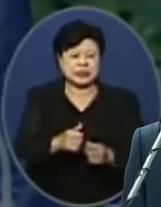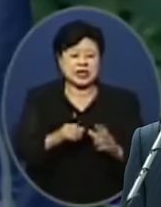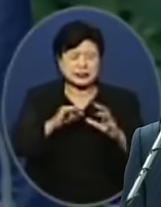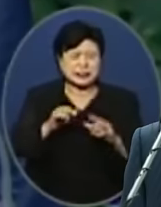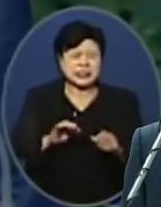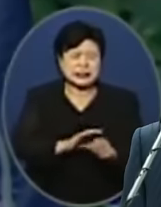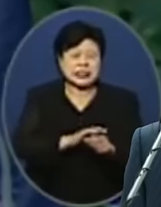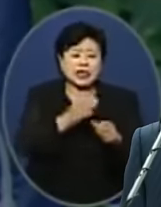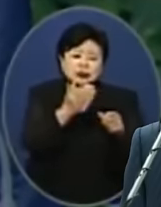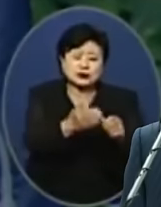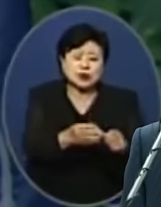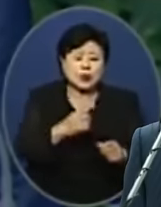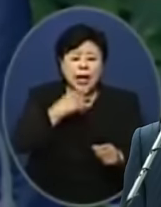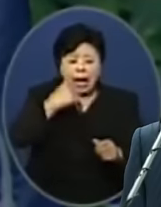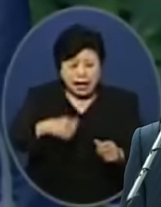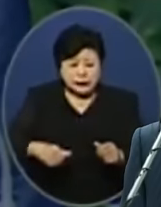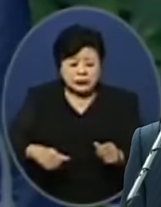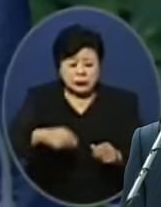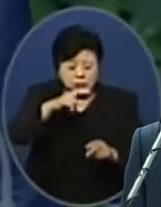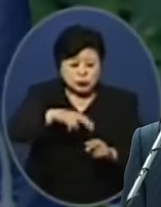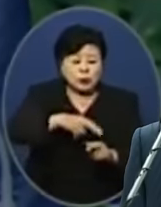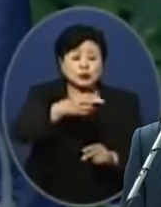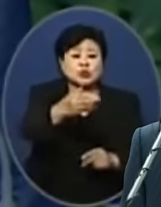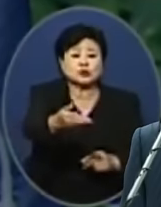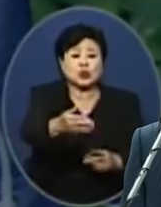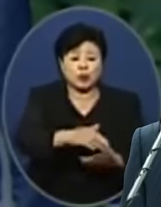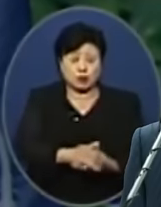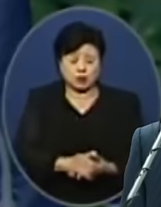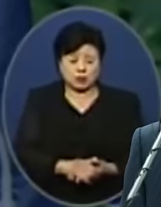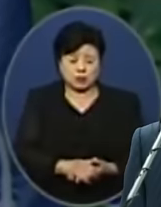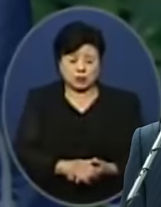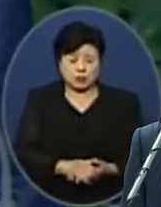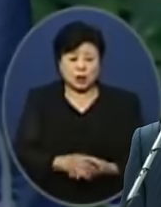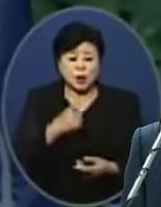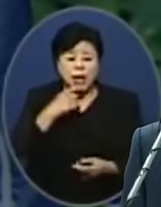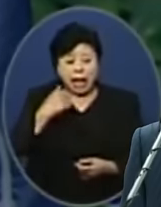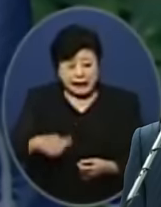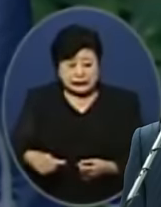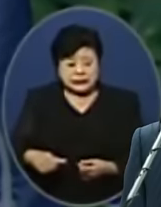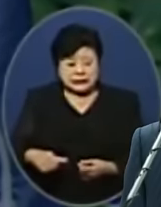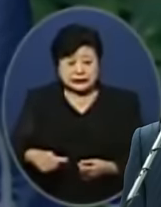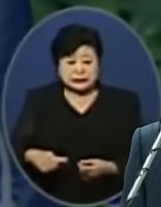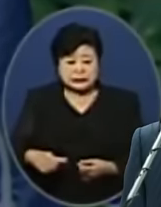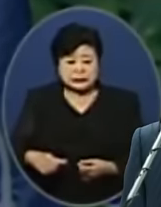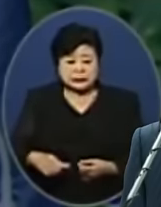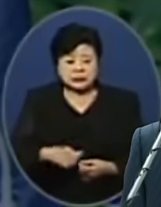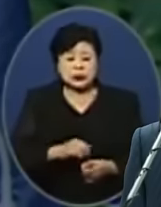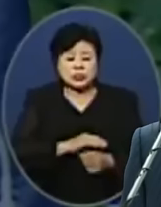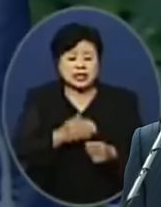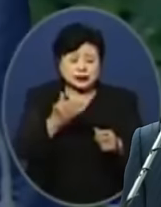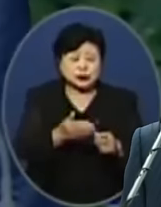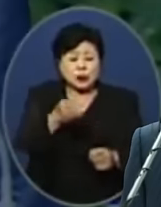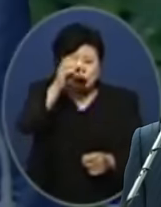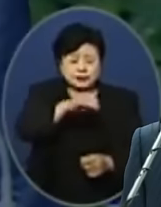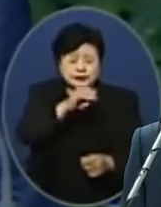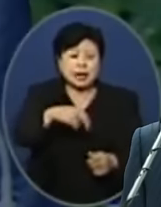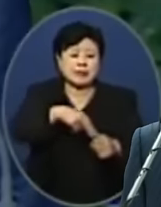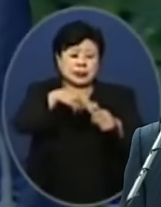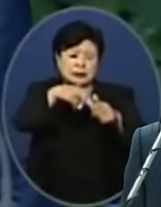세상을 이처럼 사랑하사 독생자를 주셨지요. 독생자는 우리를 사랑하사